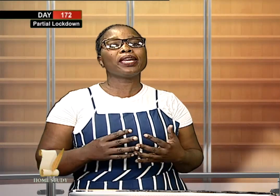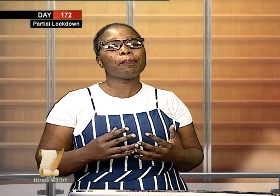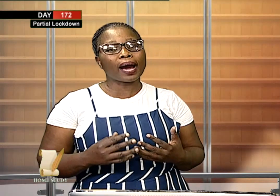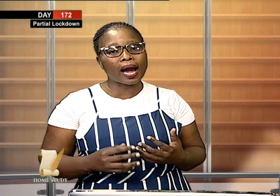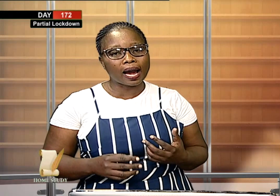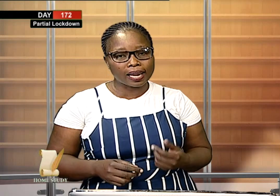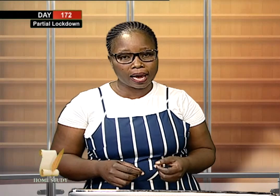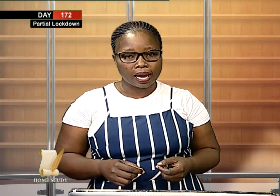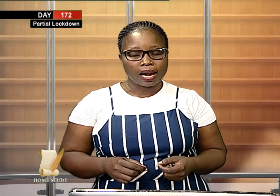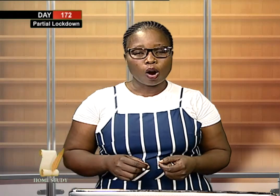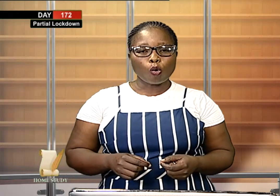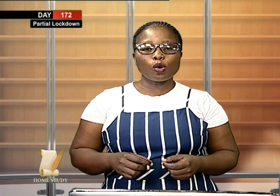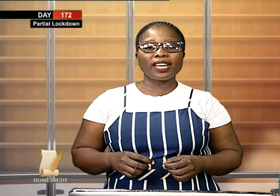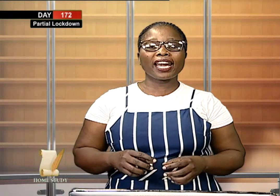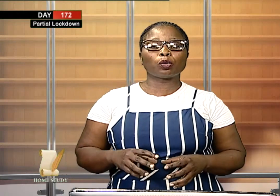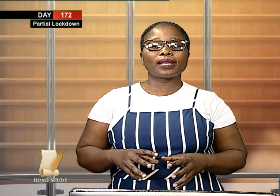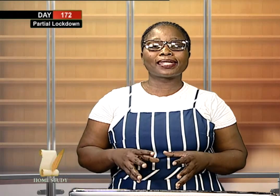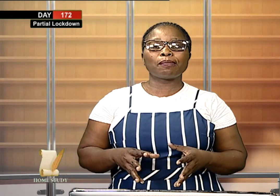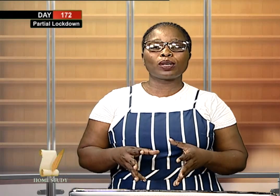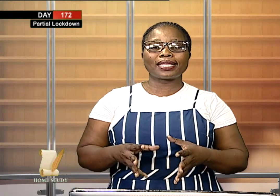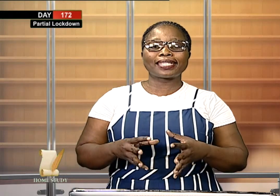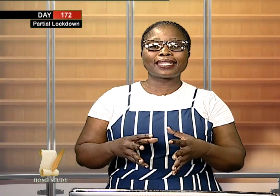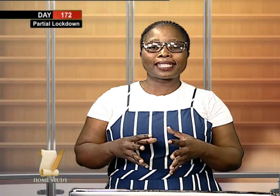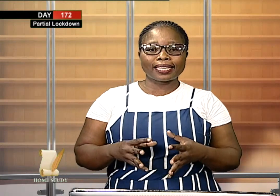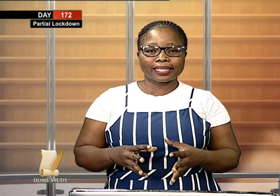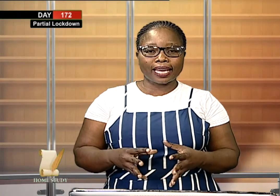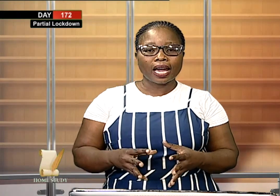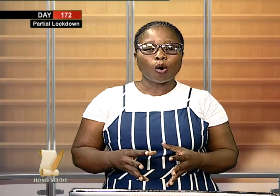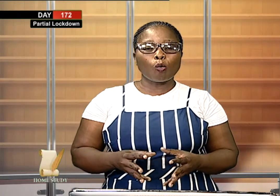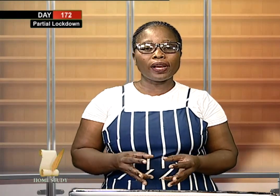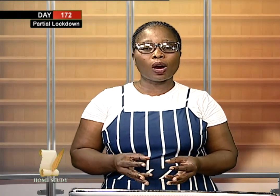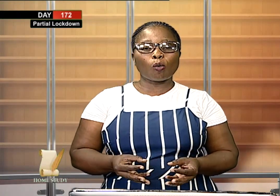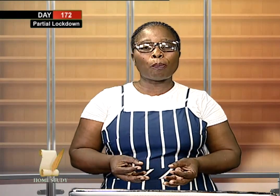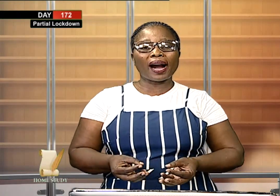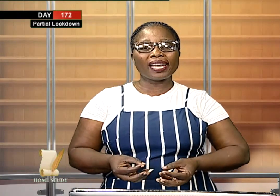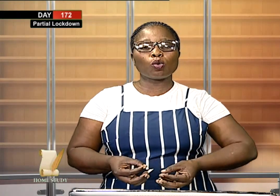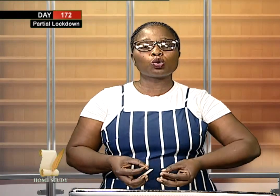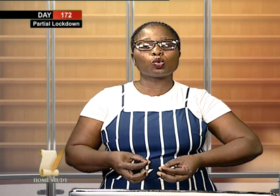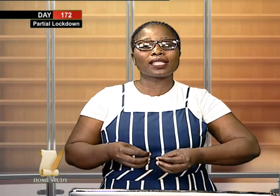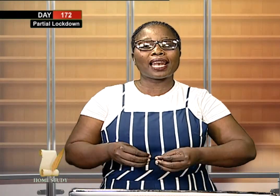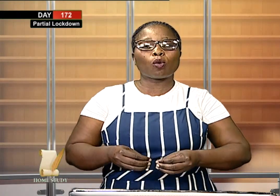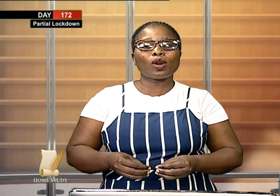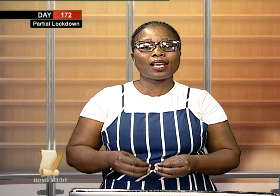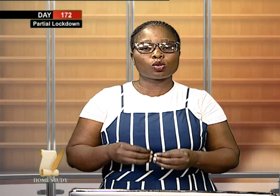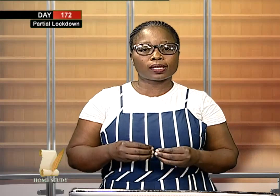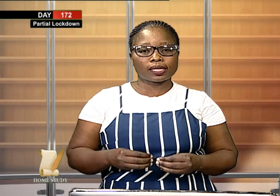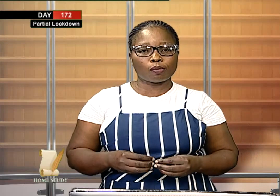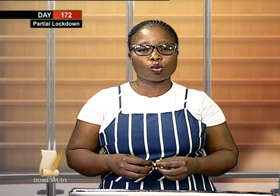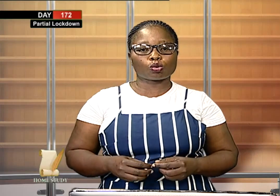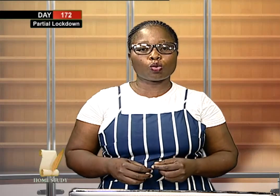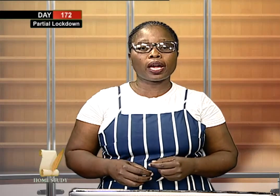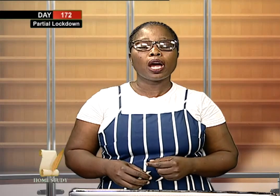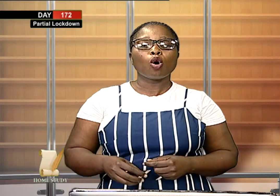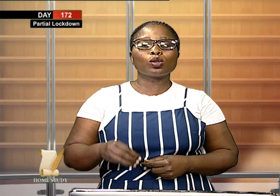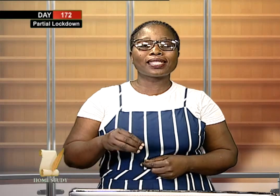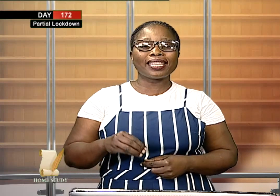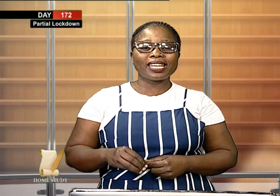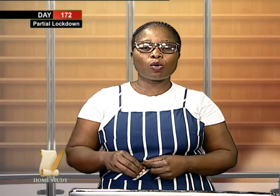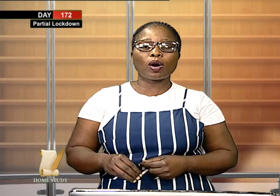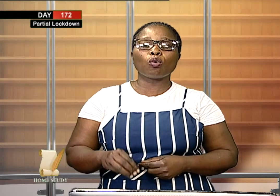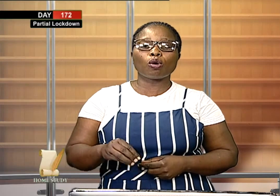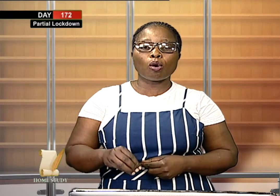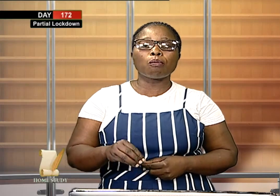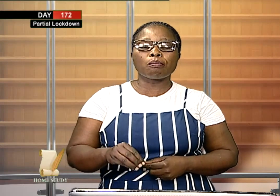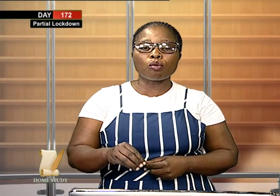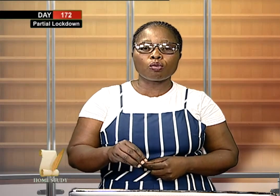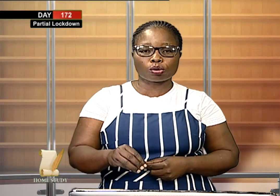losina uyibhala unikedwe isimo lesithite wena ubhale ususela kuleso simo losuke